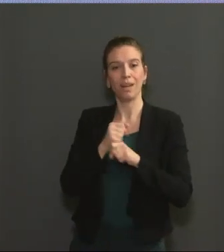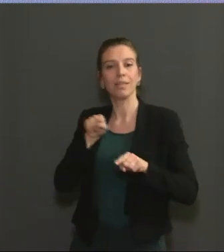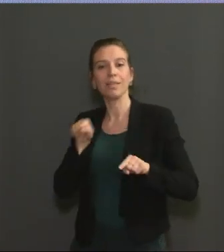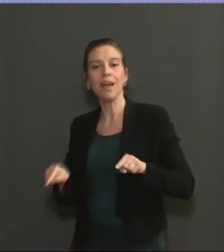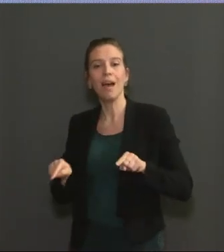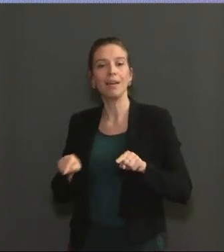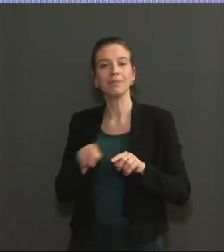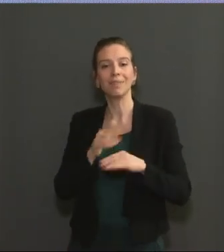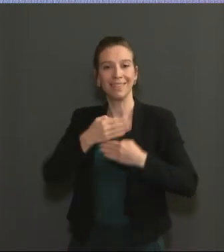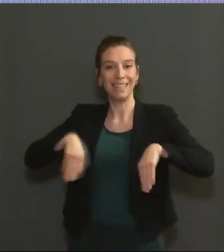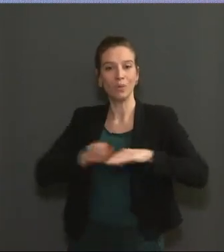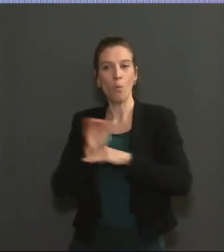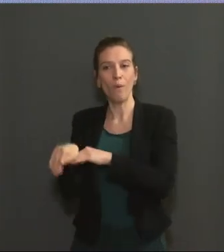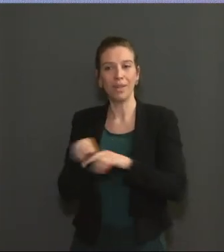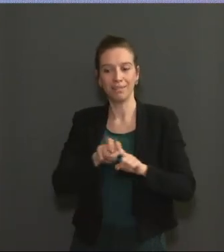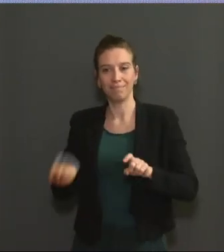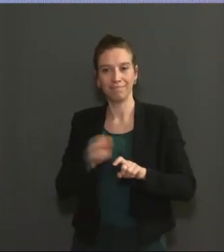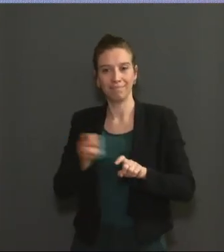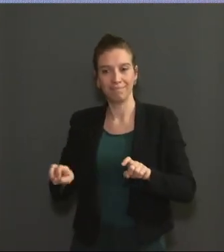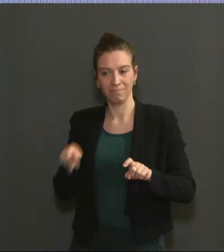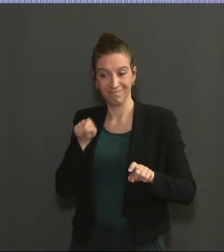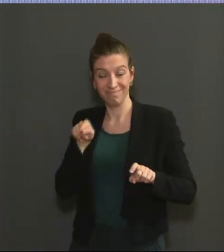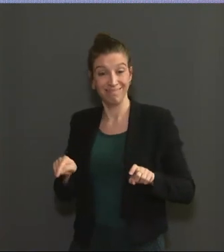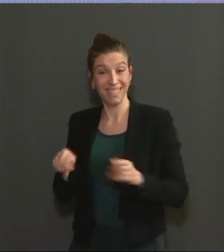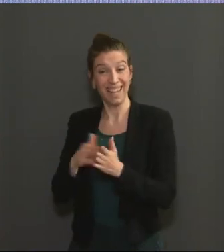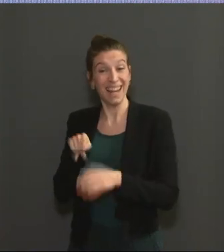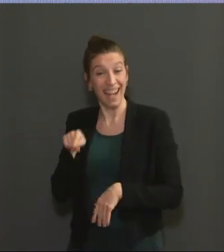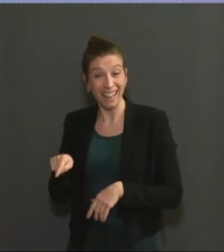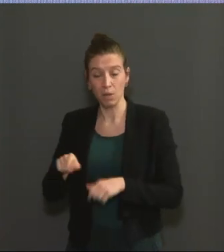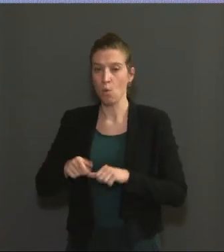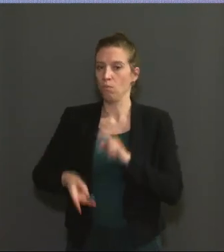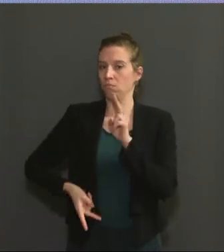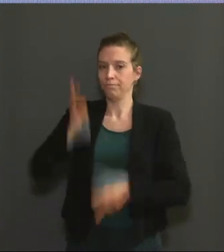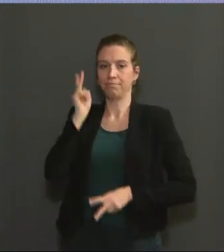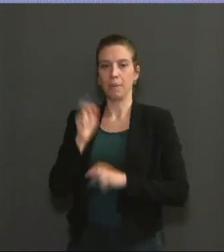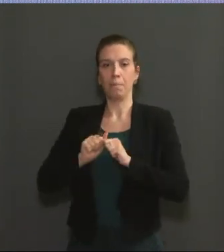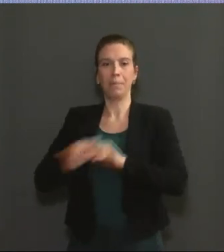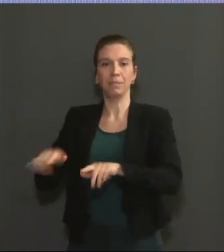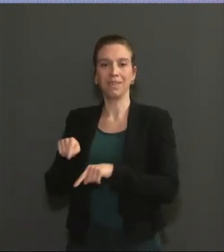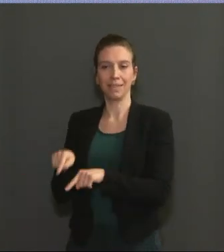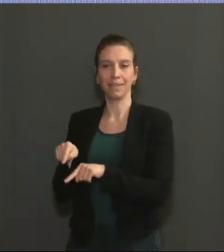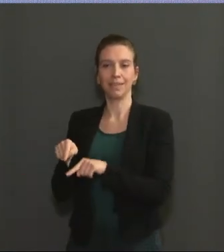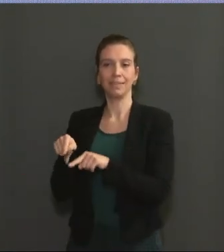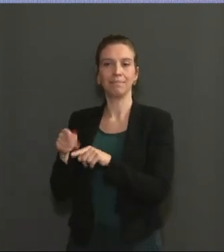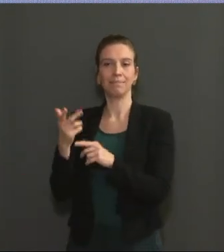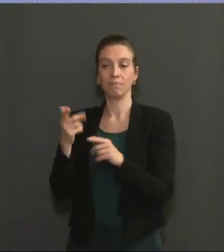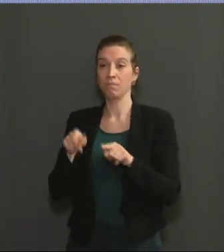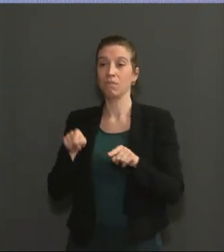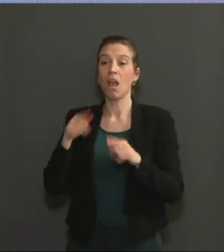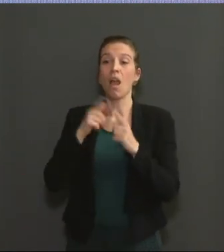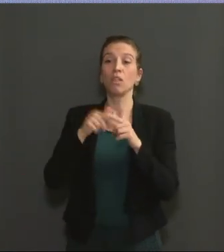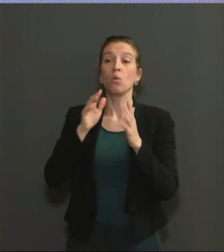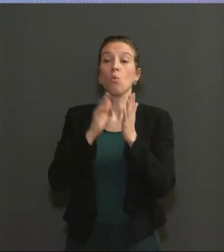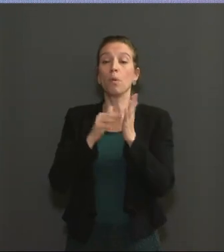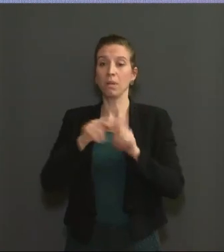heeft menteel é van de hoogste besmettingscijfers van Europa dit blijvenchter